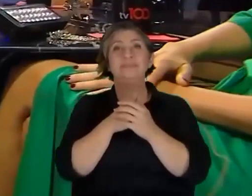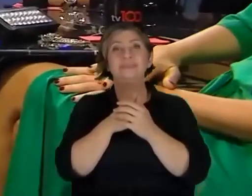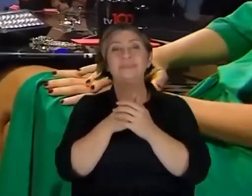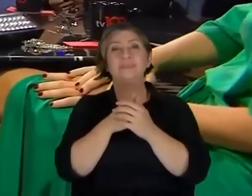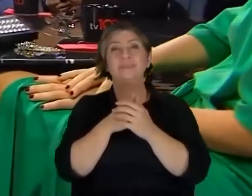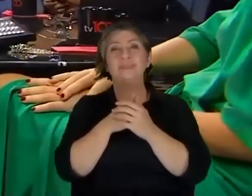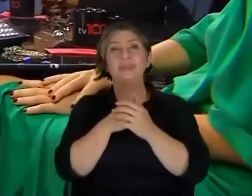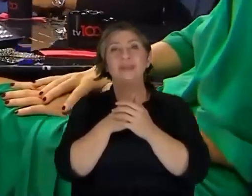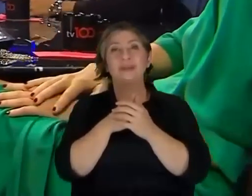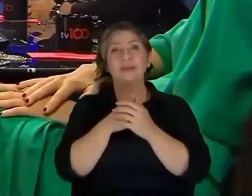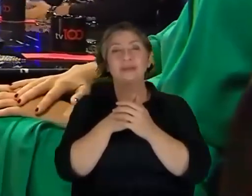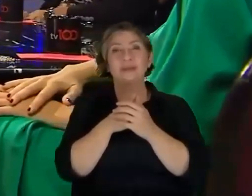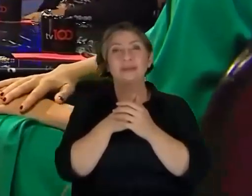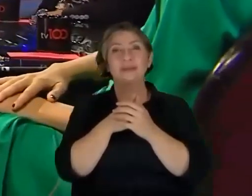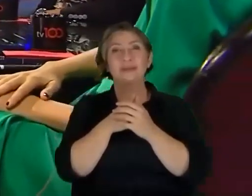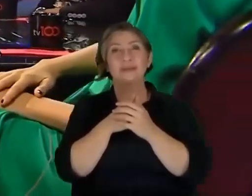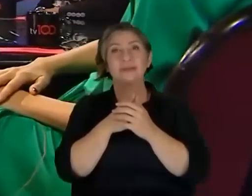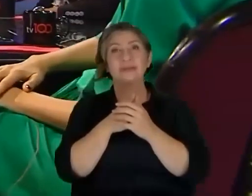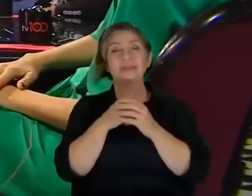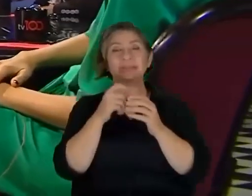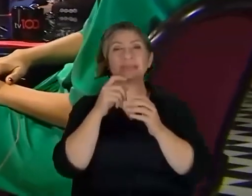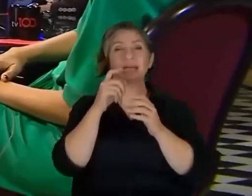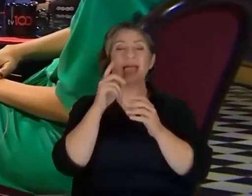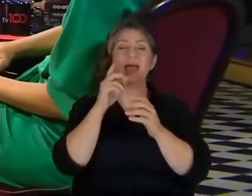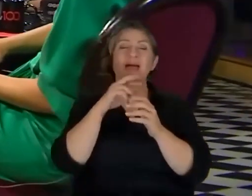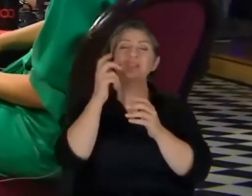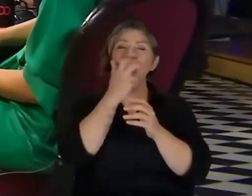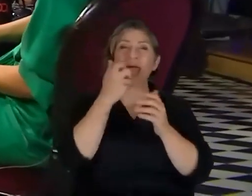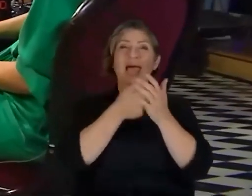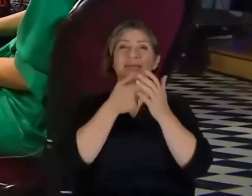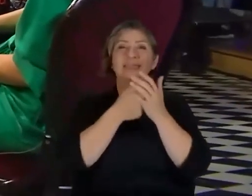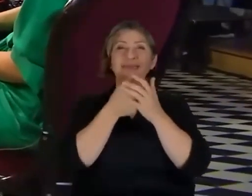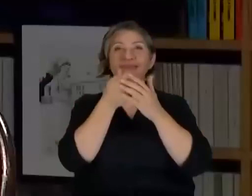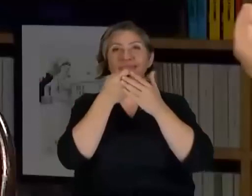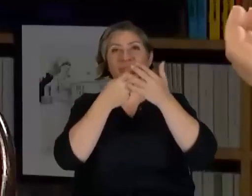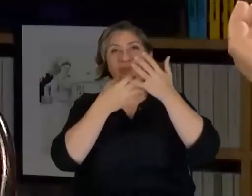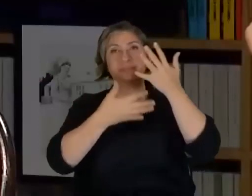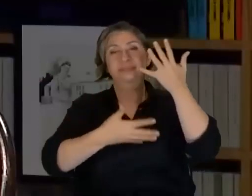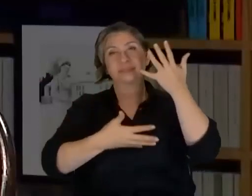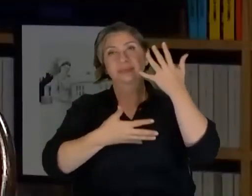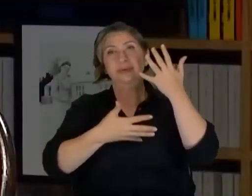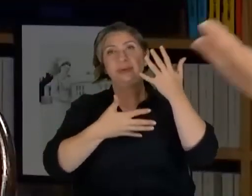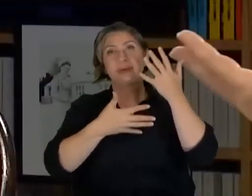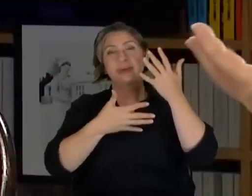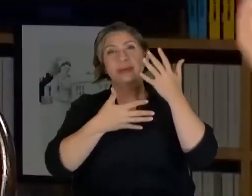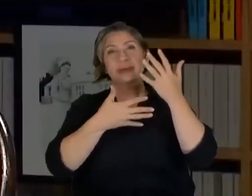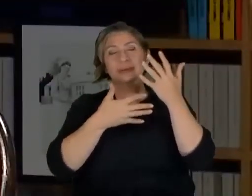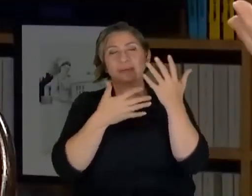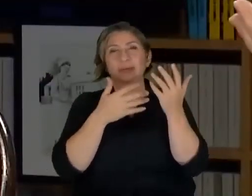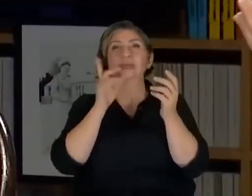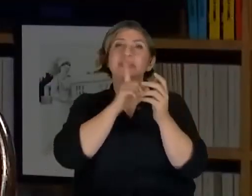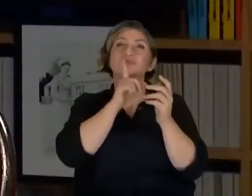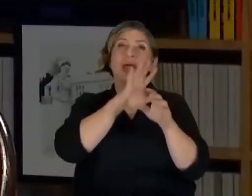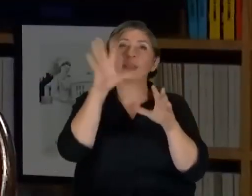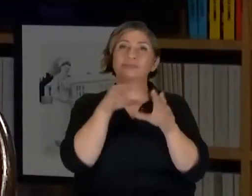Evet. Cheek to Cheek. My Funny Valentine. Evet. Ondan sonra The Girl from Ipanema. The Way You